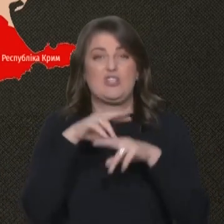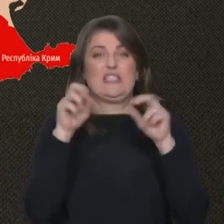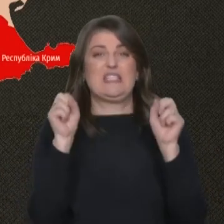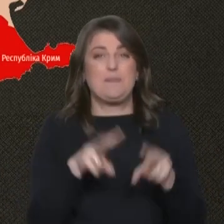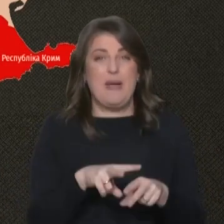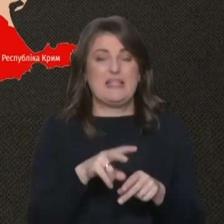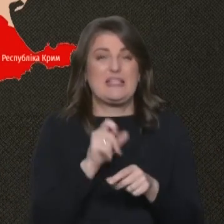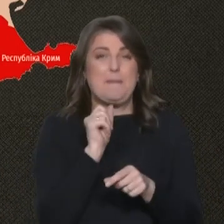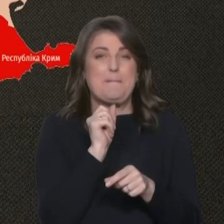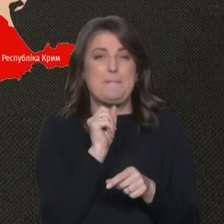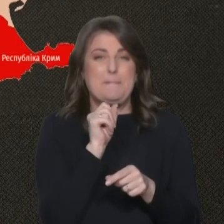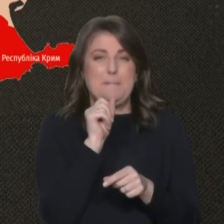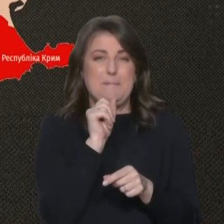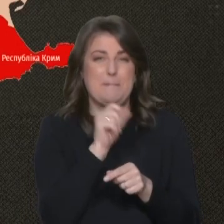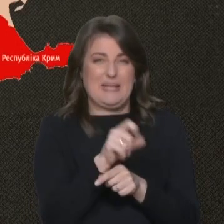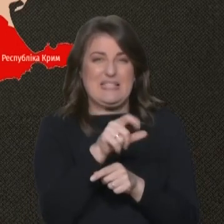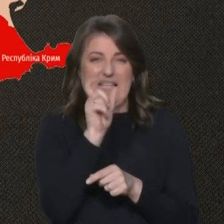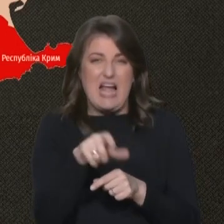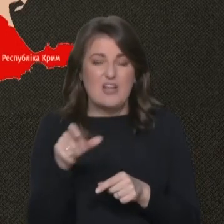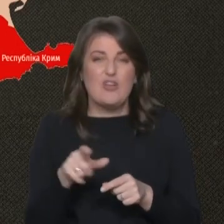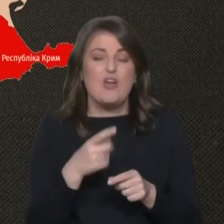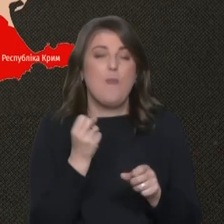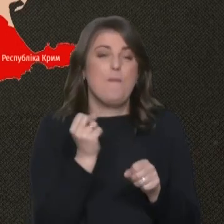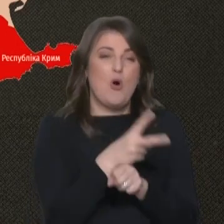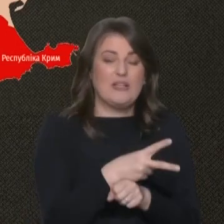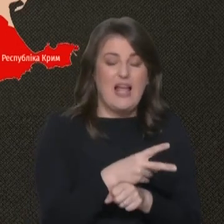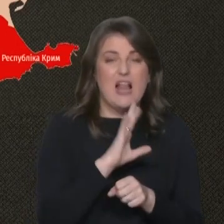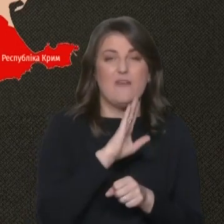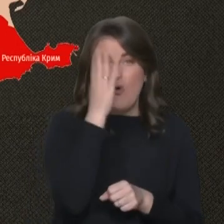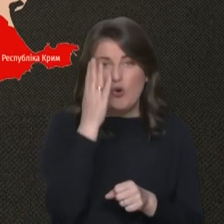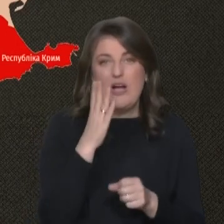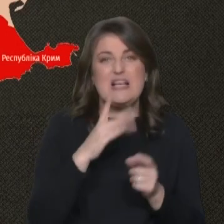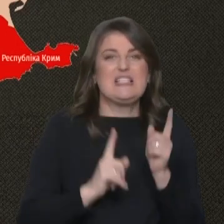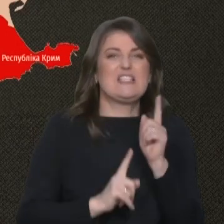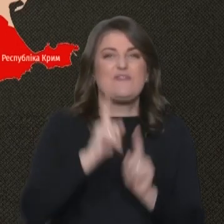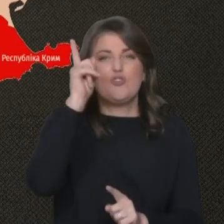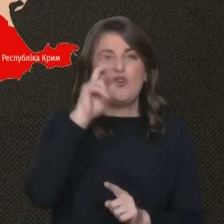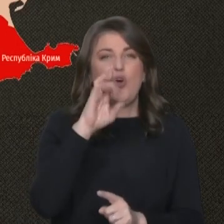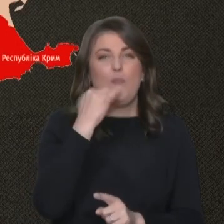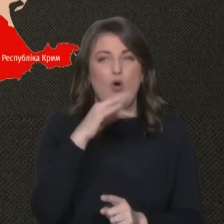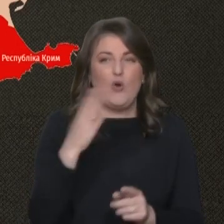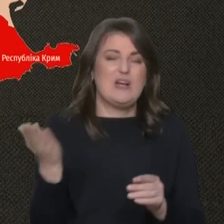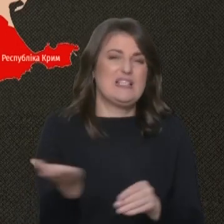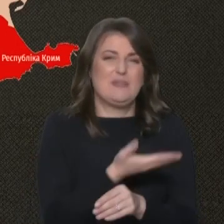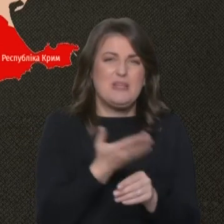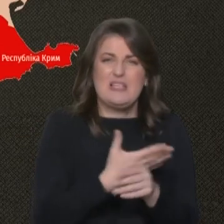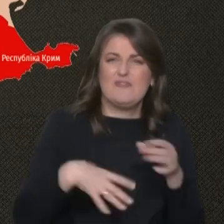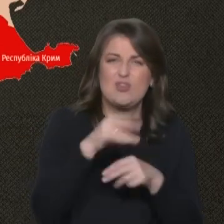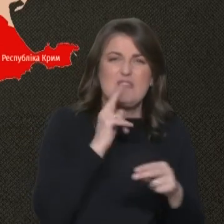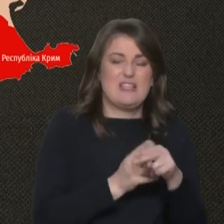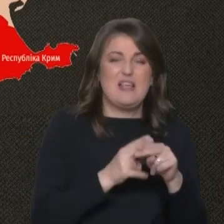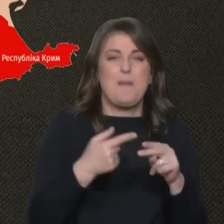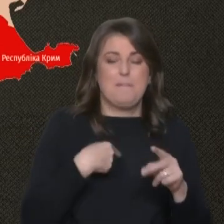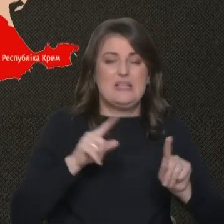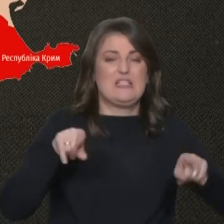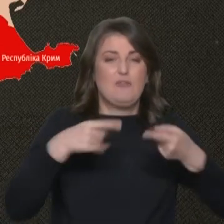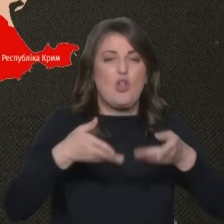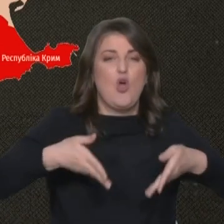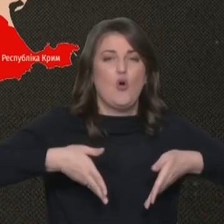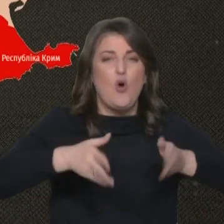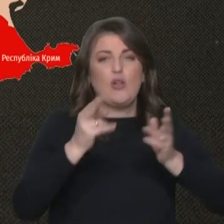спецпризначенці погнали ворога з вишок «Бойка», позрізали це всю їхню залізячу, ми створили коридор